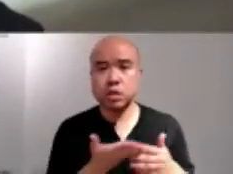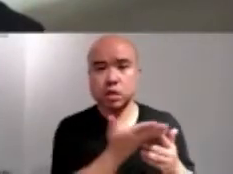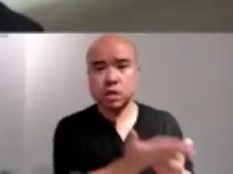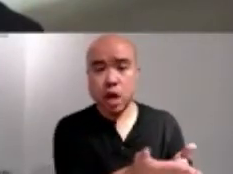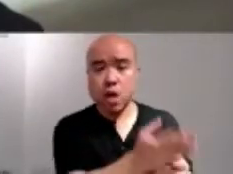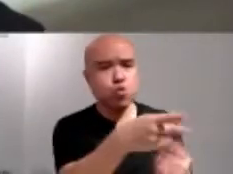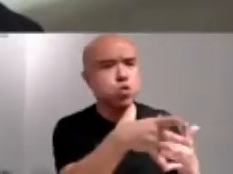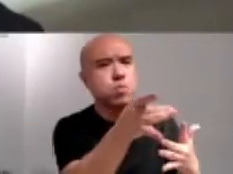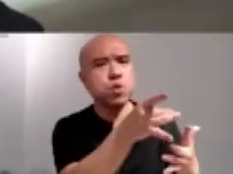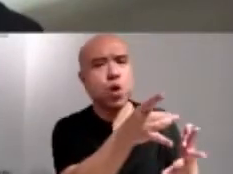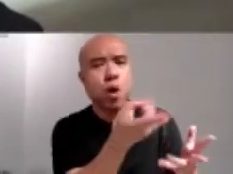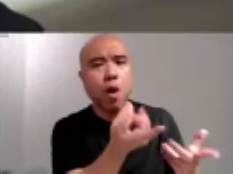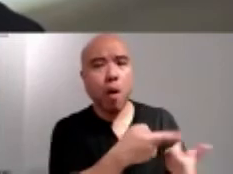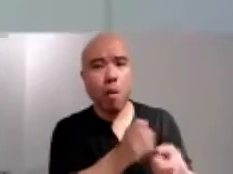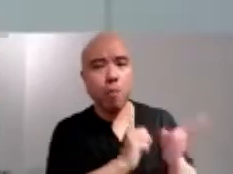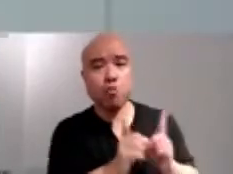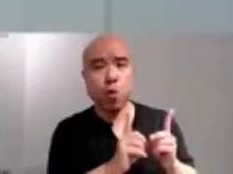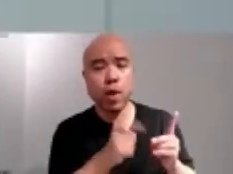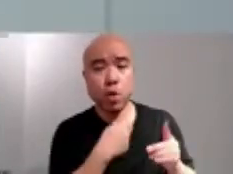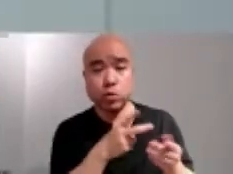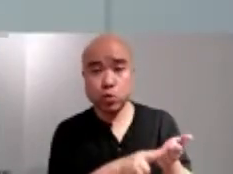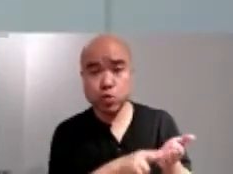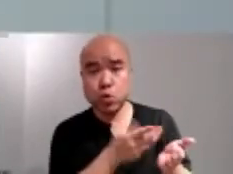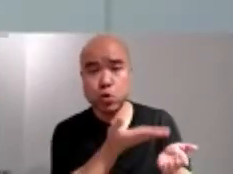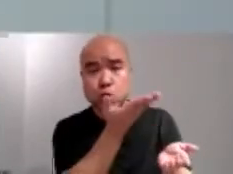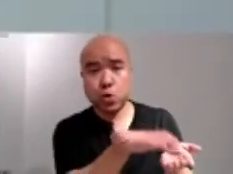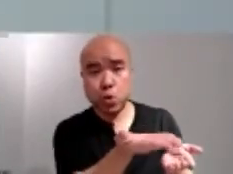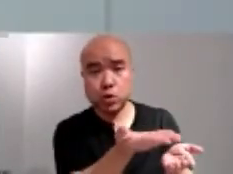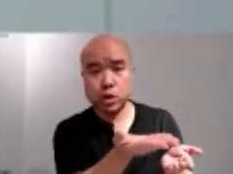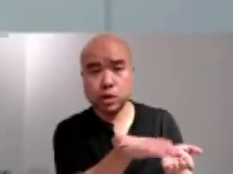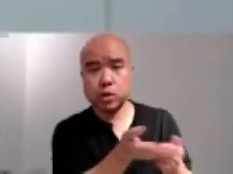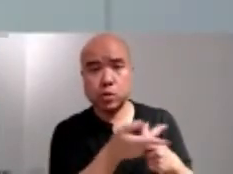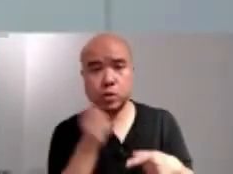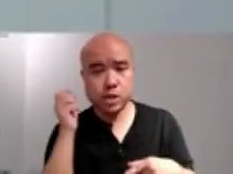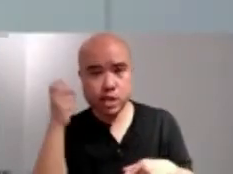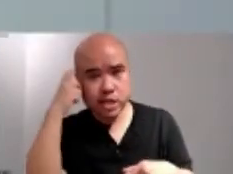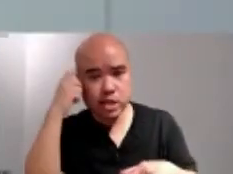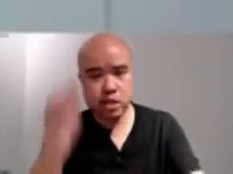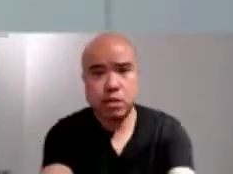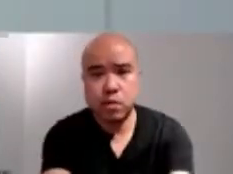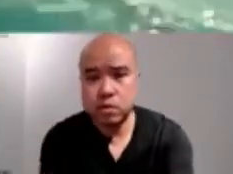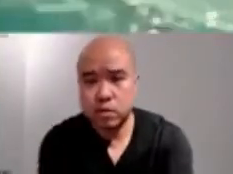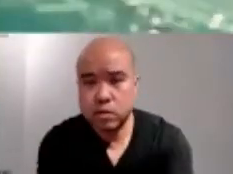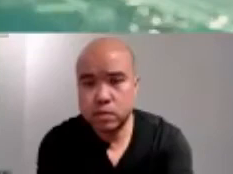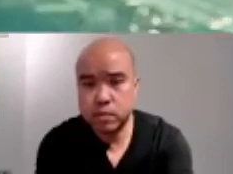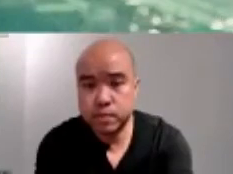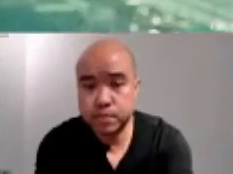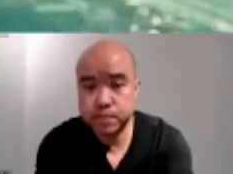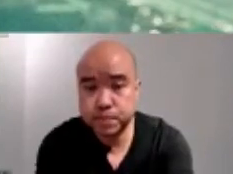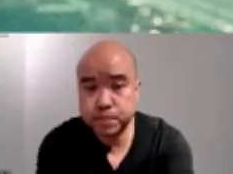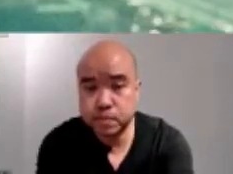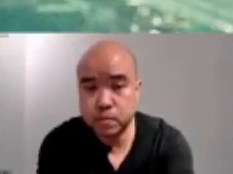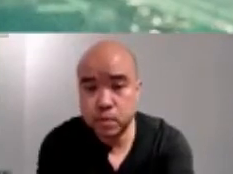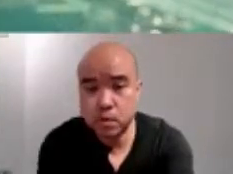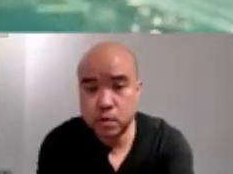樣用呢啲嘅款項，因為我哋相信咧，佢哋會比我哋更加清楚知道到點樣用呢啲款項咧係最好嘅。 咁我哋營運咗差唔